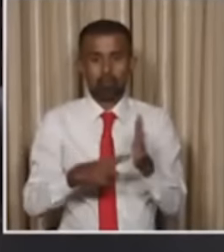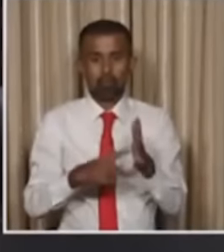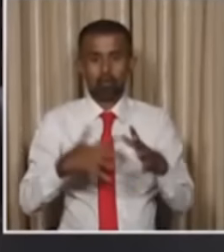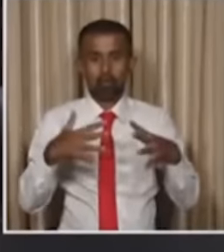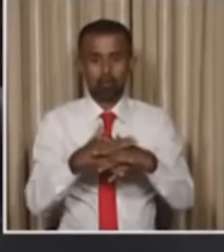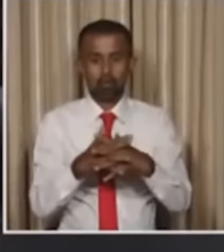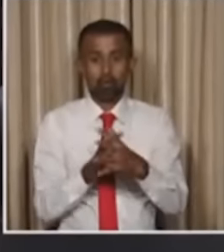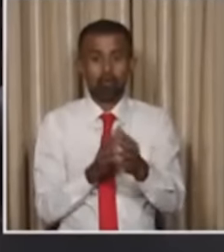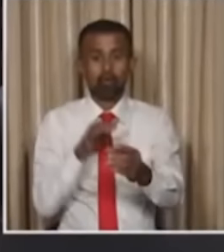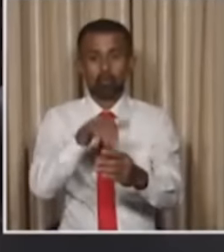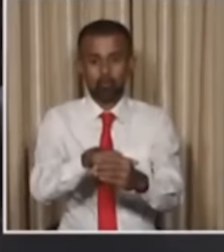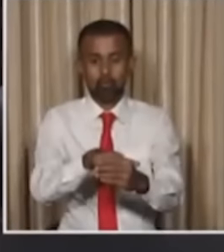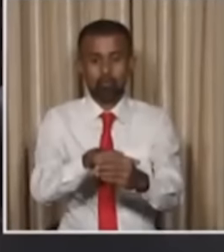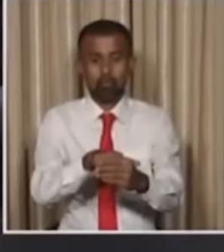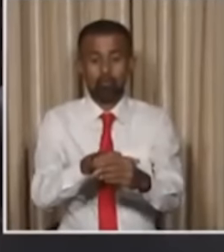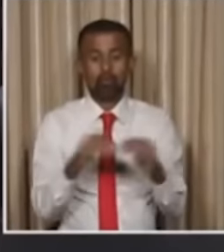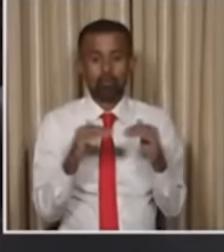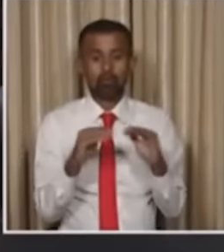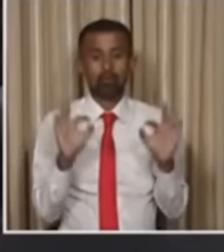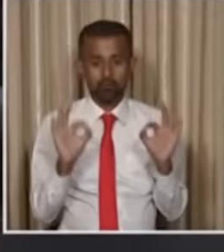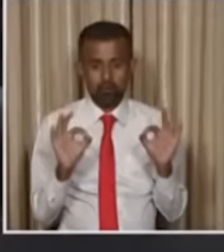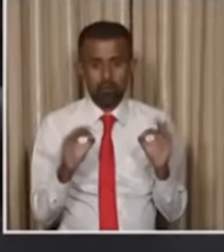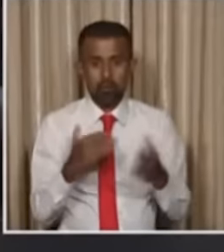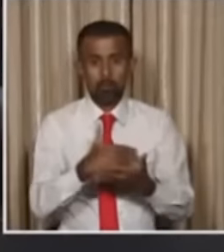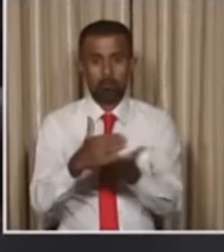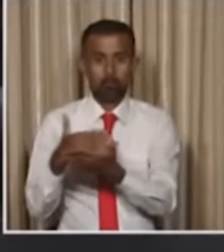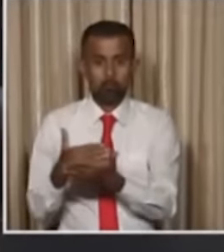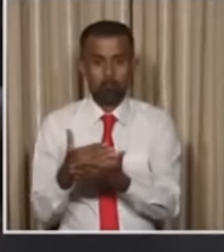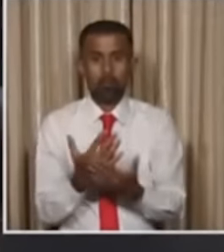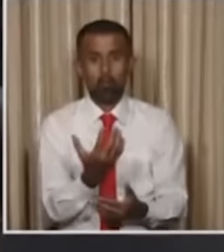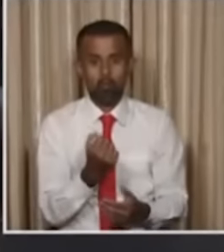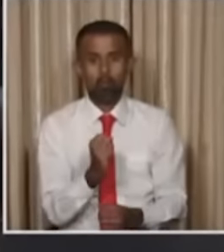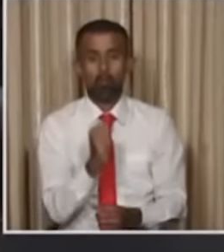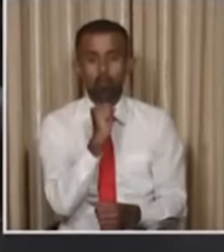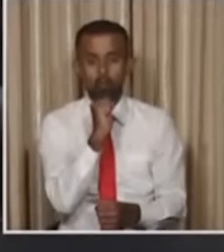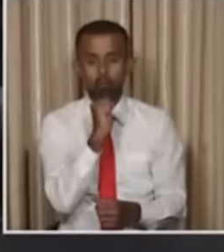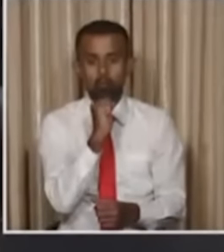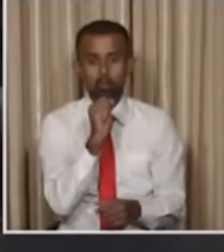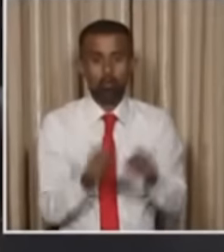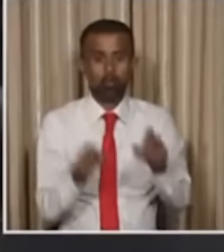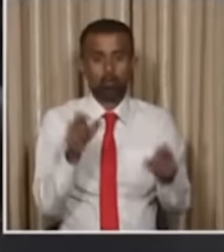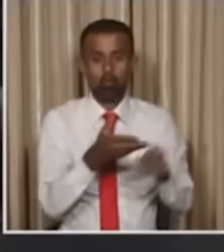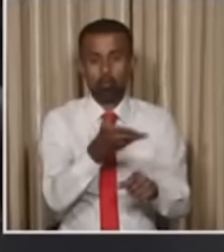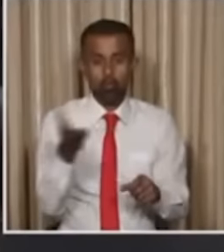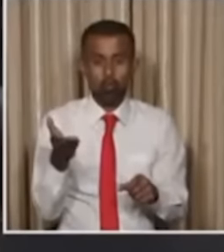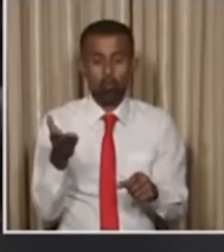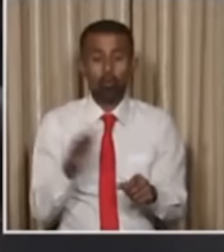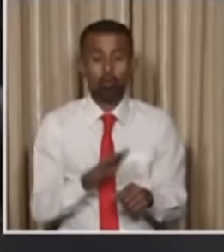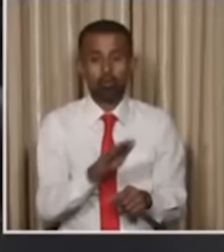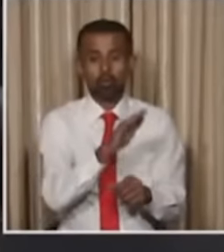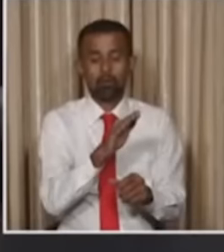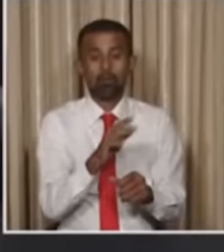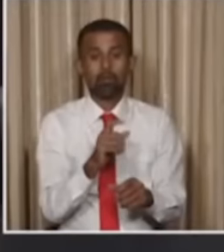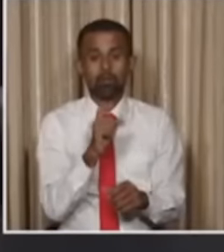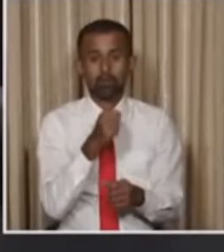තියෙන ප්‍රවේශය මීට වඩා සාධාරණ විදියට බෙදලා යන්න ඕනේ කොහොමද කියන එක මිනිස්සුන්ට access to justice